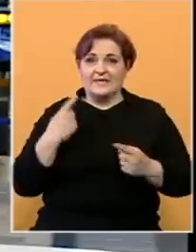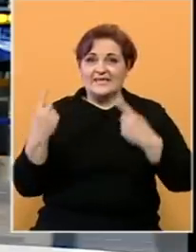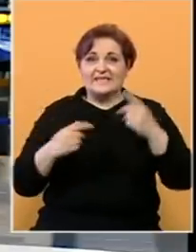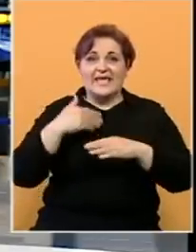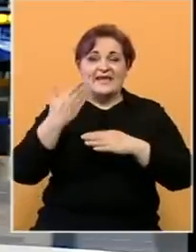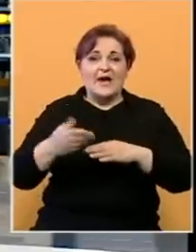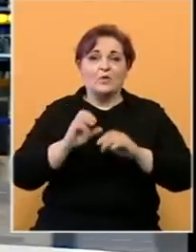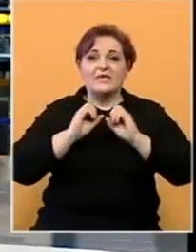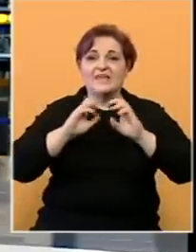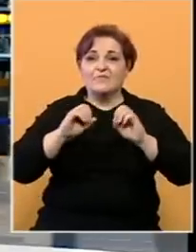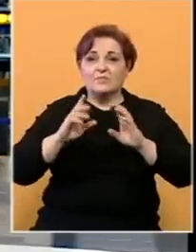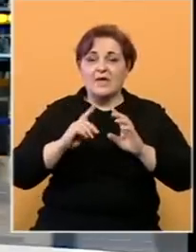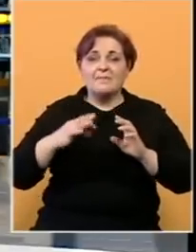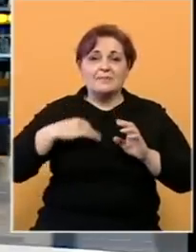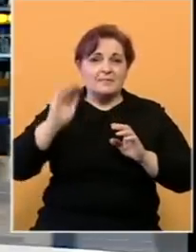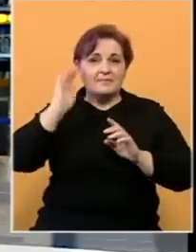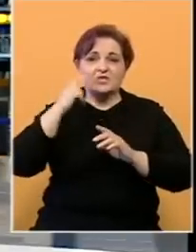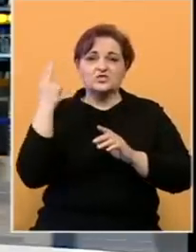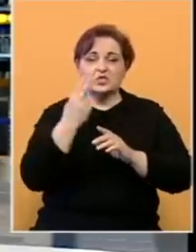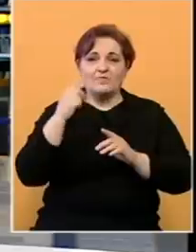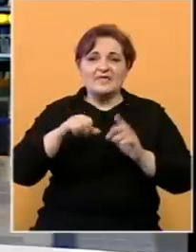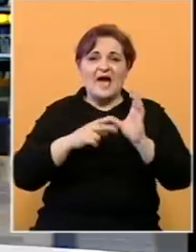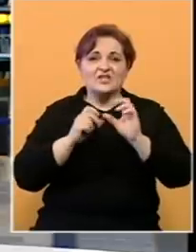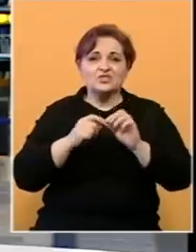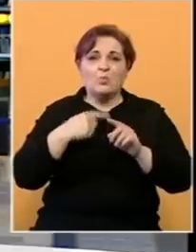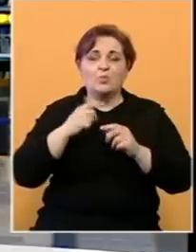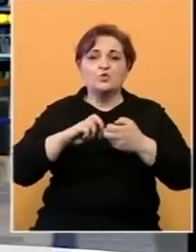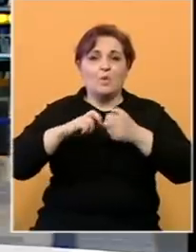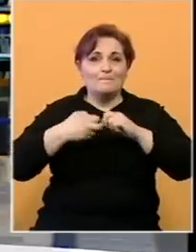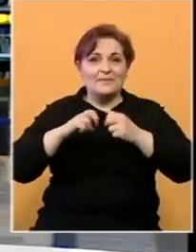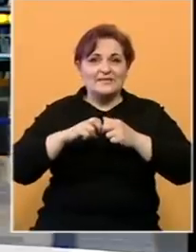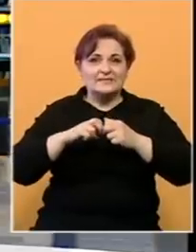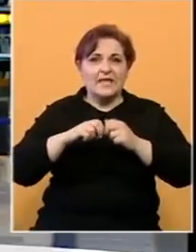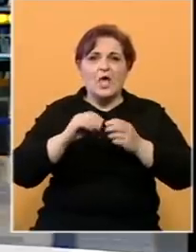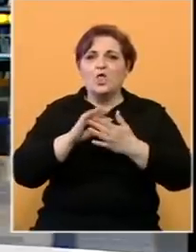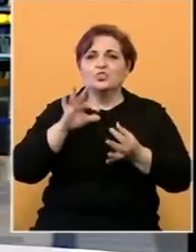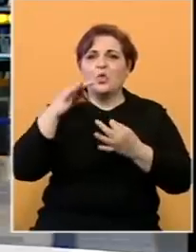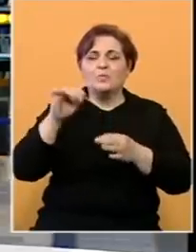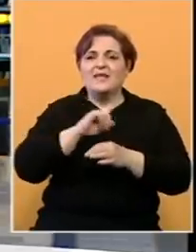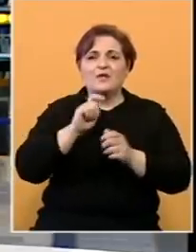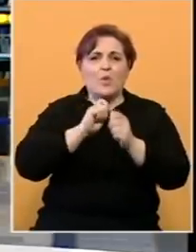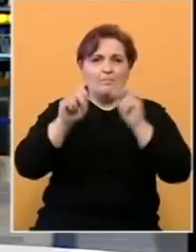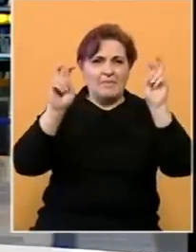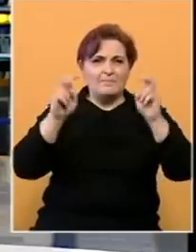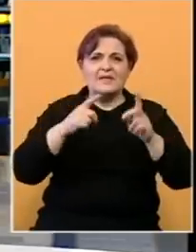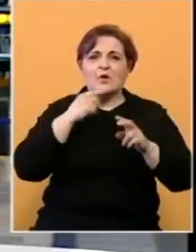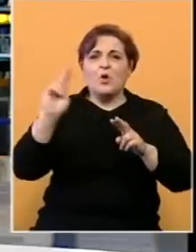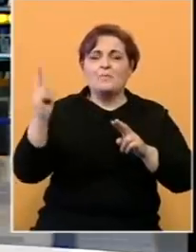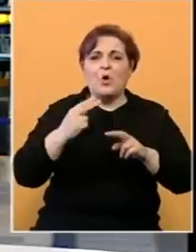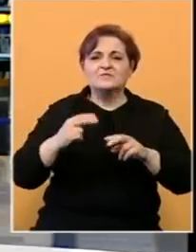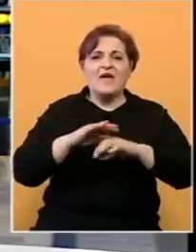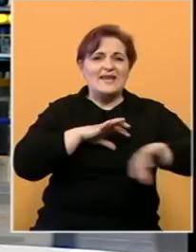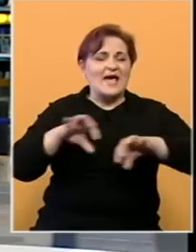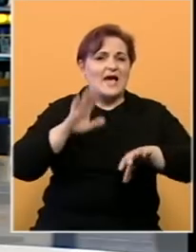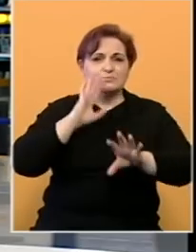reakcije nakon objavljene informacije da je premijer Slovenije Janez Janša uputio u Brisel nezvanični dokument non-paper koji se poziva na